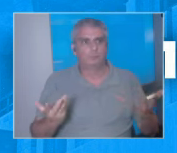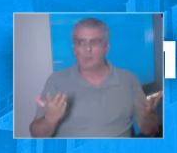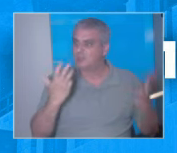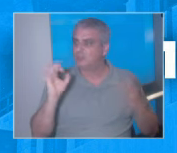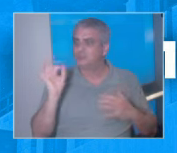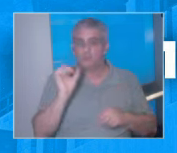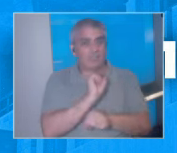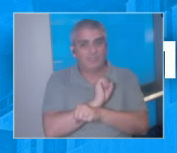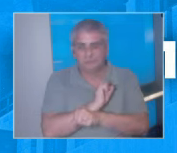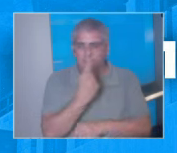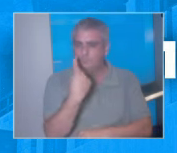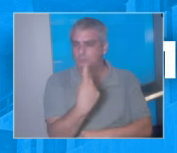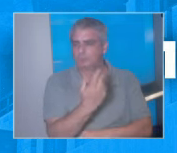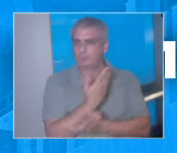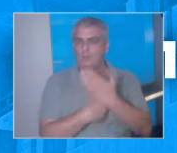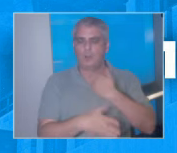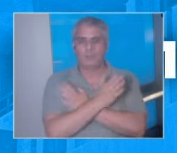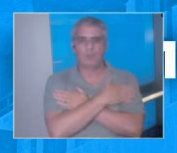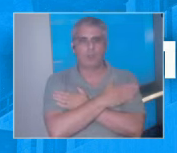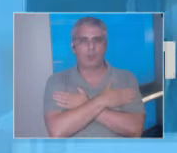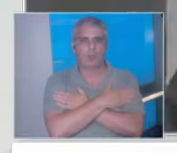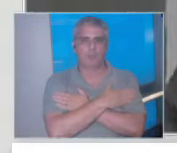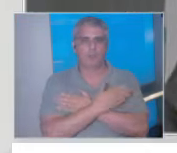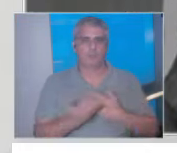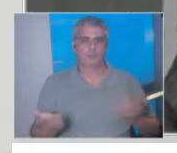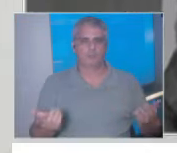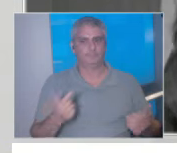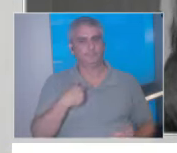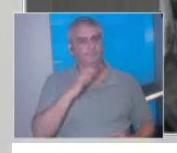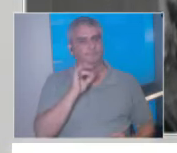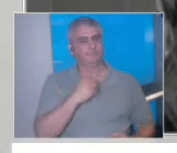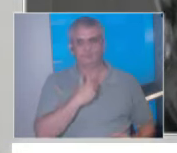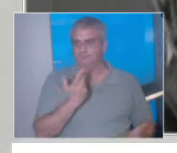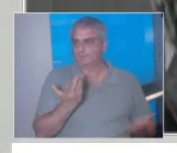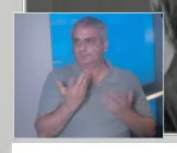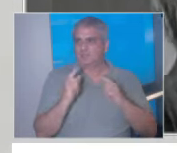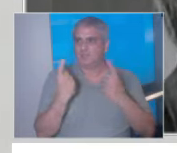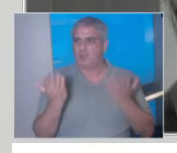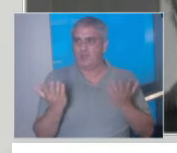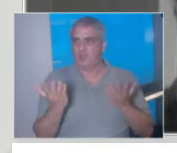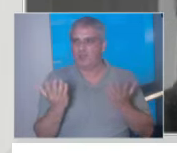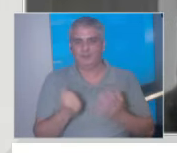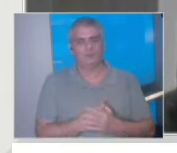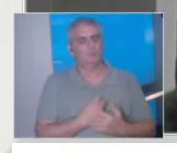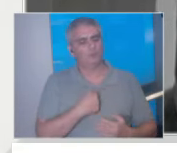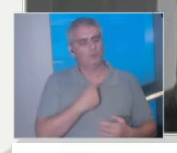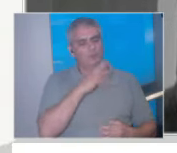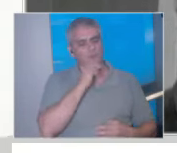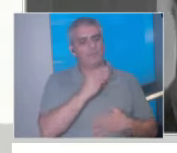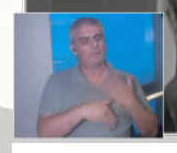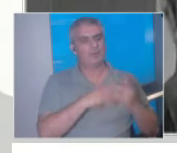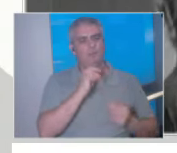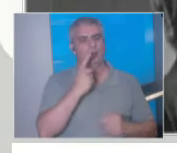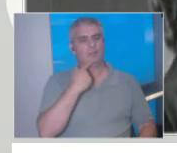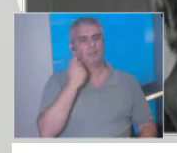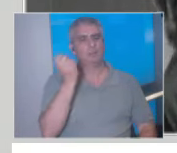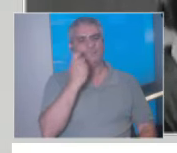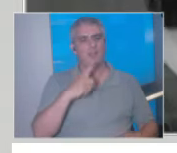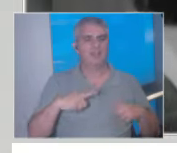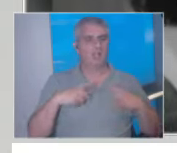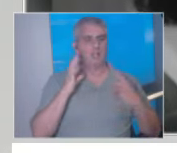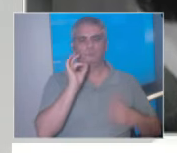90% מהסירים היו יוצא מרוקו. ותגיד, אנחנו בכל זאת רוצים להתפקד במהלך של דוד לוי,